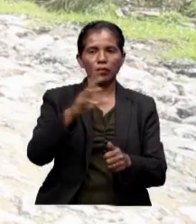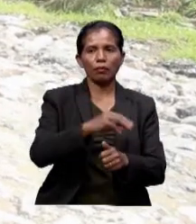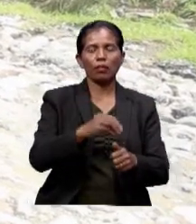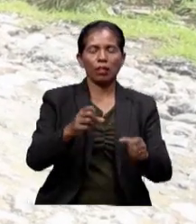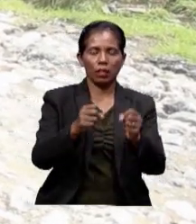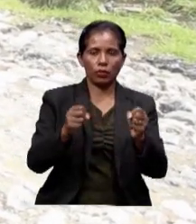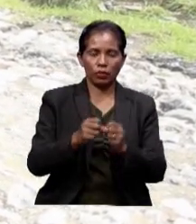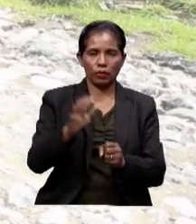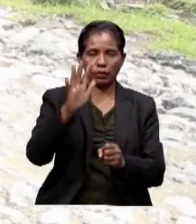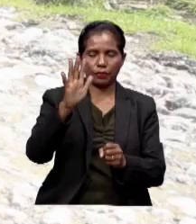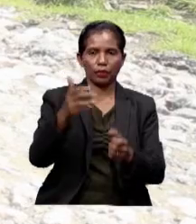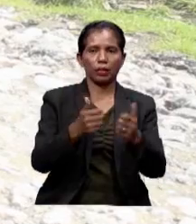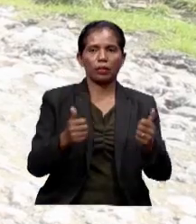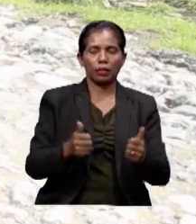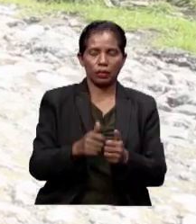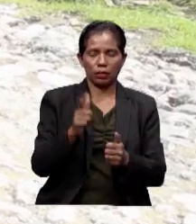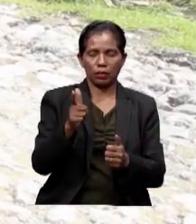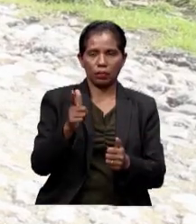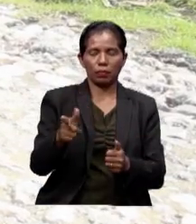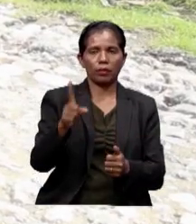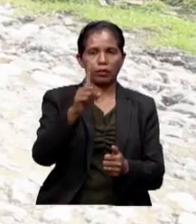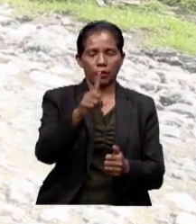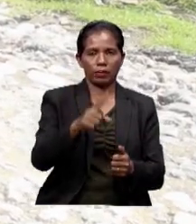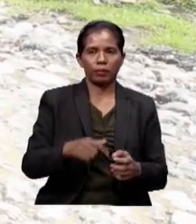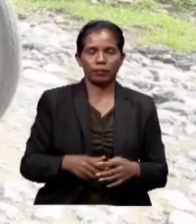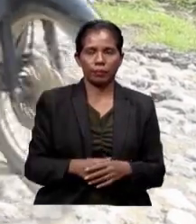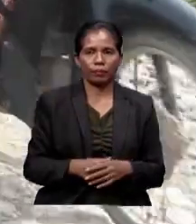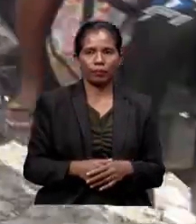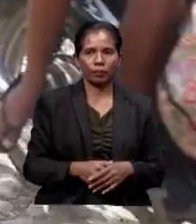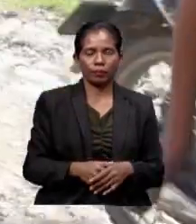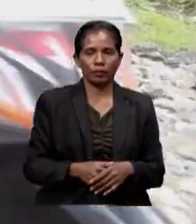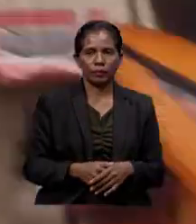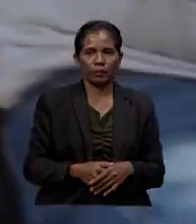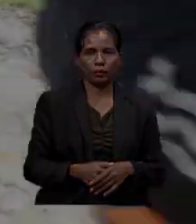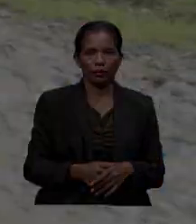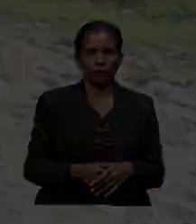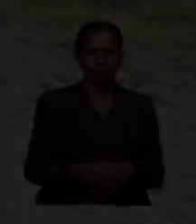suku lima no aldeia Ruanulu Resing Idan Tomas Soares Jemeni.